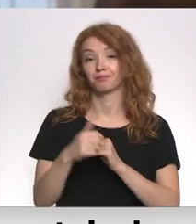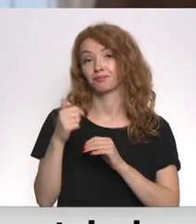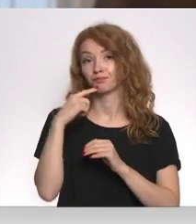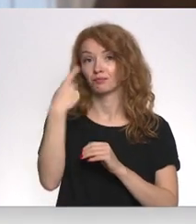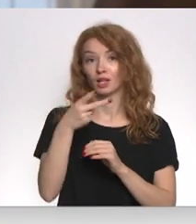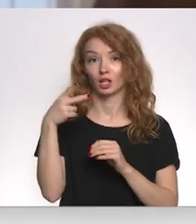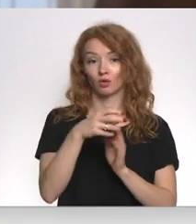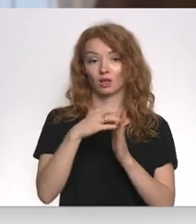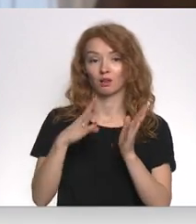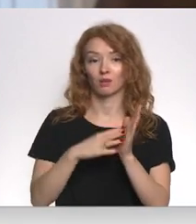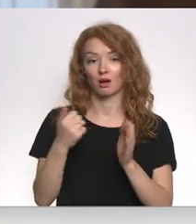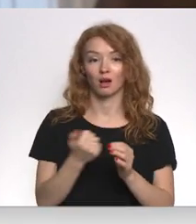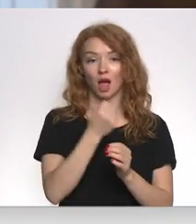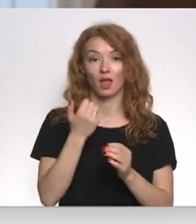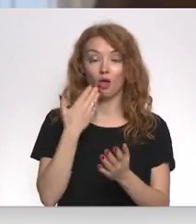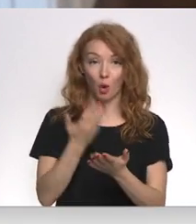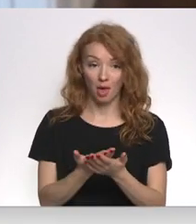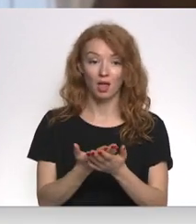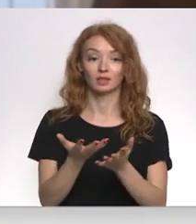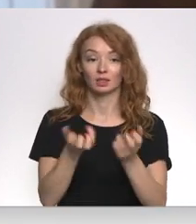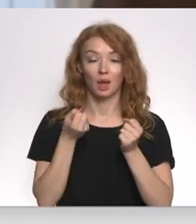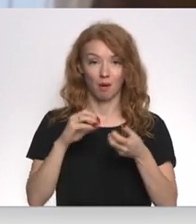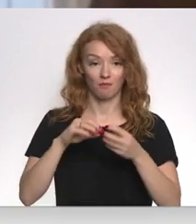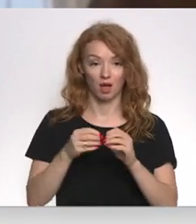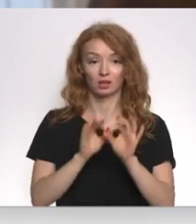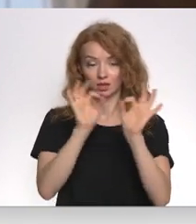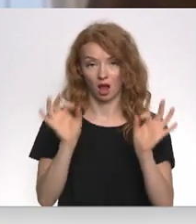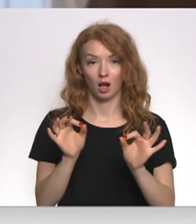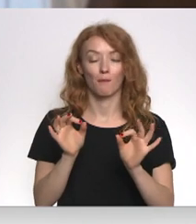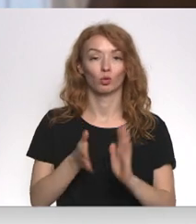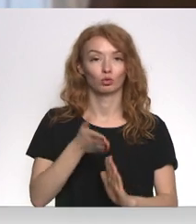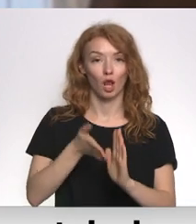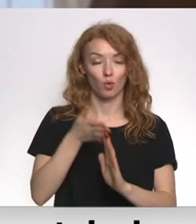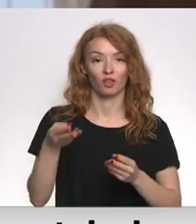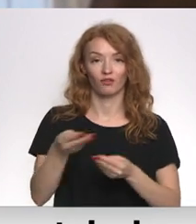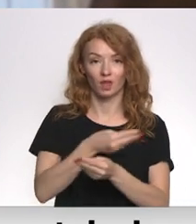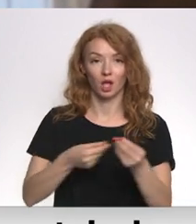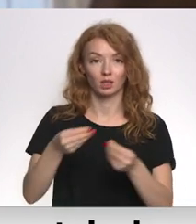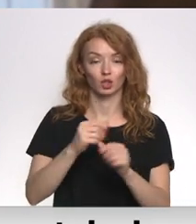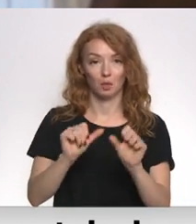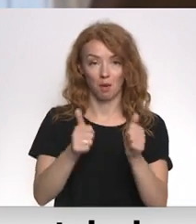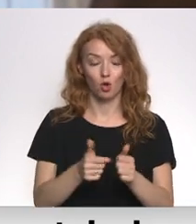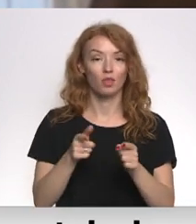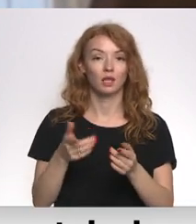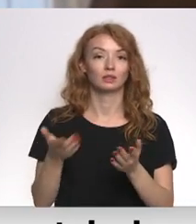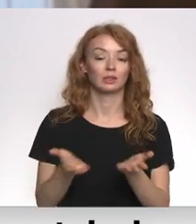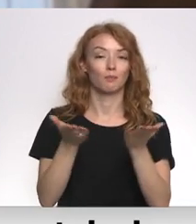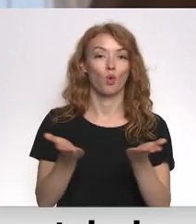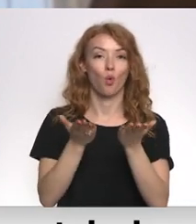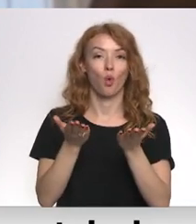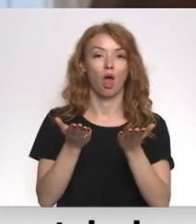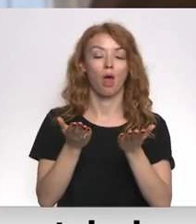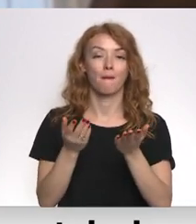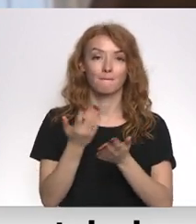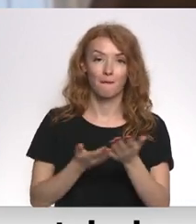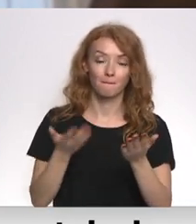Gada rekomendācijas, mēs jau sākām strādāt pie uzlabota finansēšanas modeļa, kas stimulētu ieviestu papildu